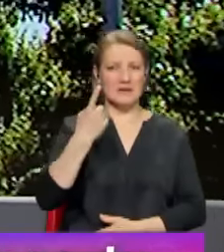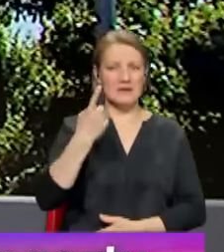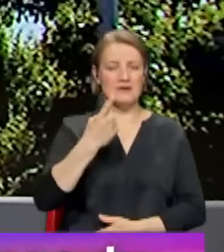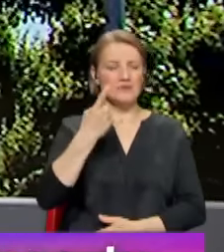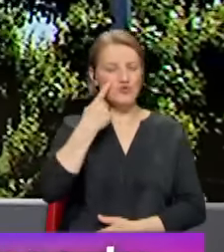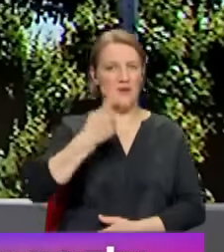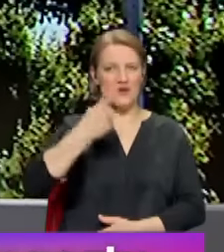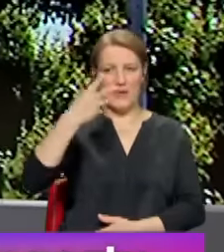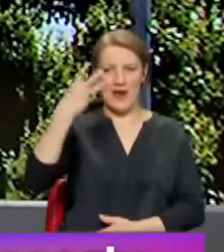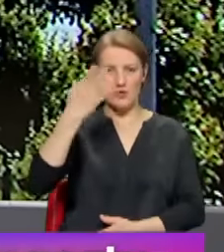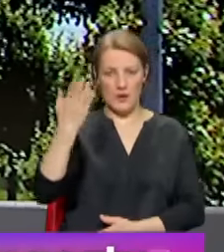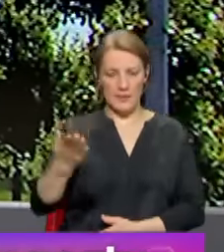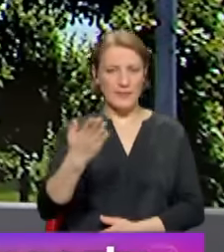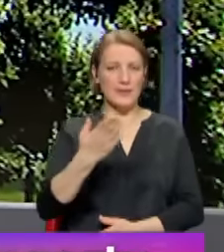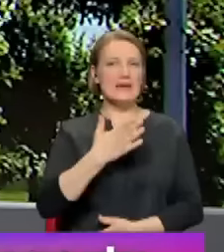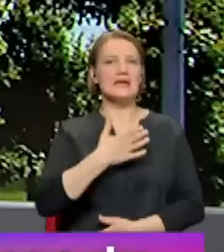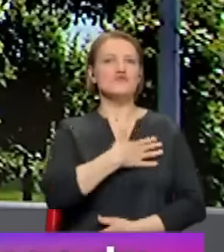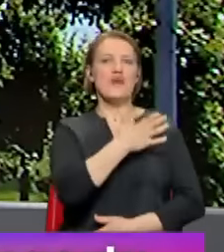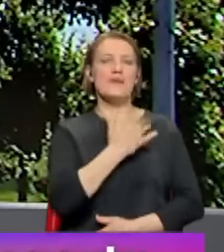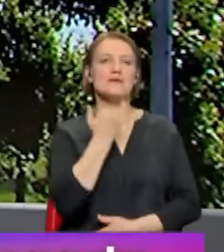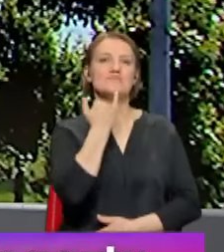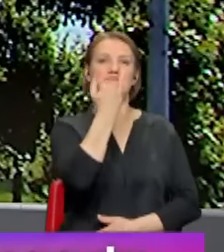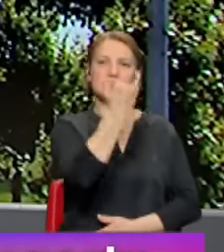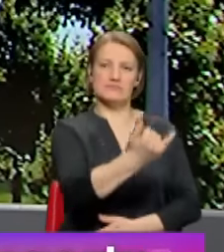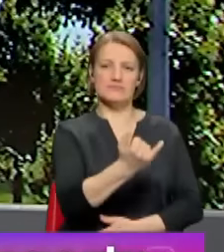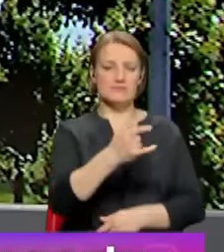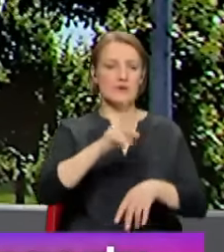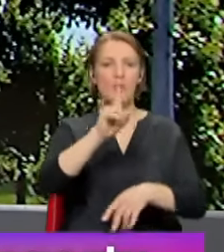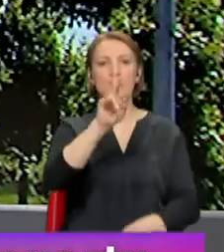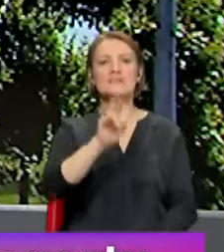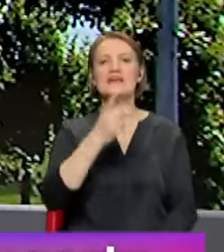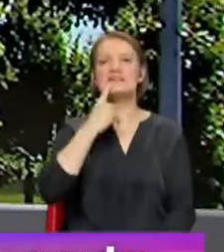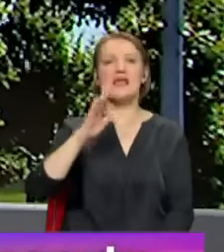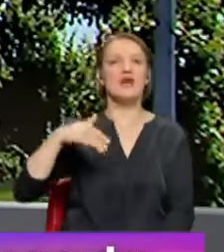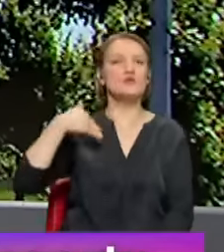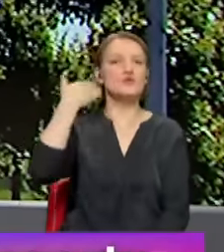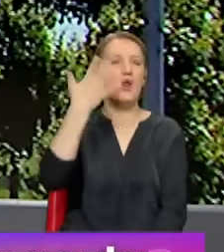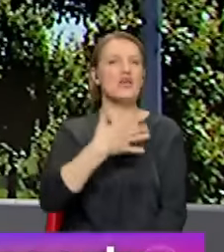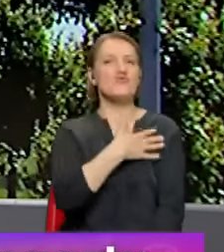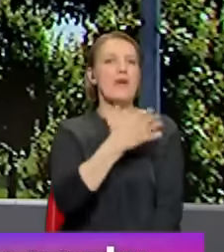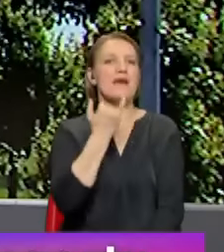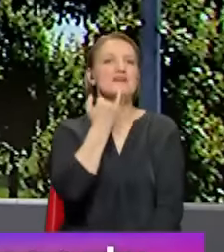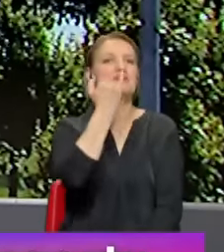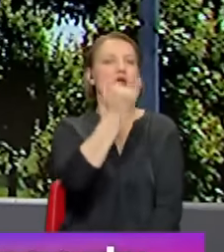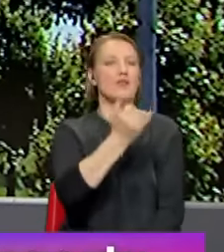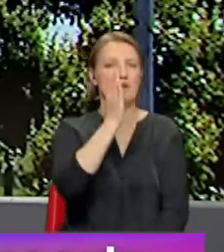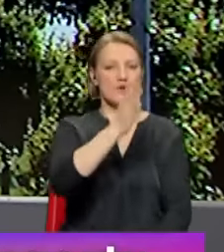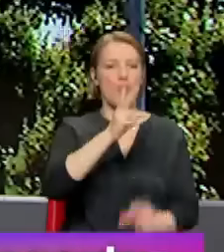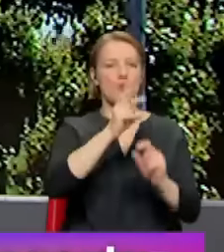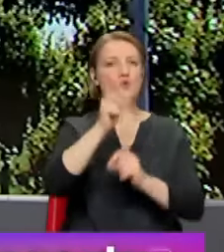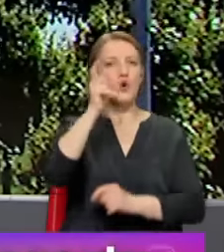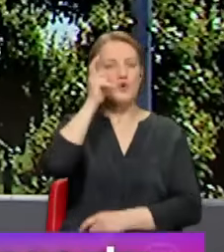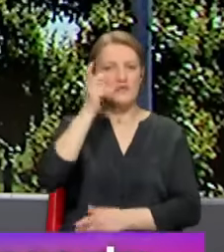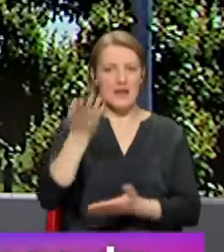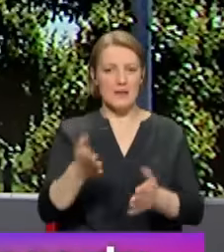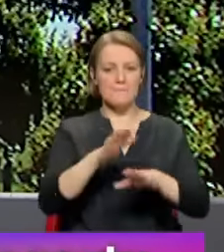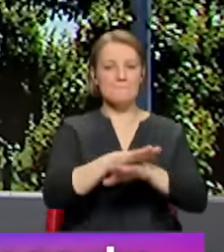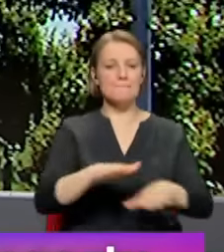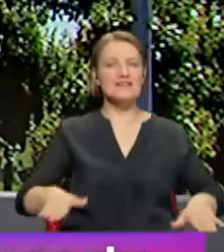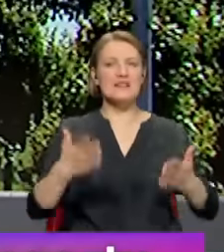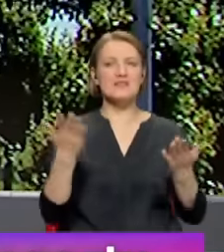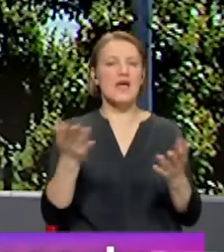Partisi'nde. Cumhurbaşkanı Erdoğan iadeyi ziyaret için ve 18 sene sonra CHP'ye gidecek, Özgür Özel tarafından ağırlanacak ve